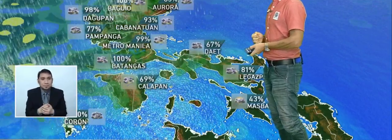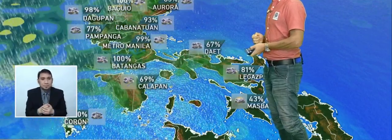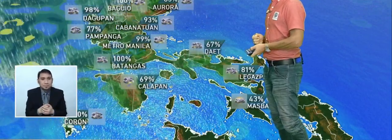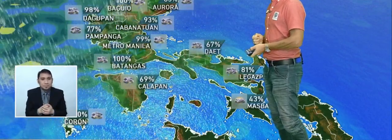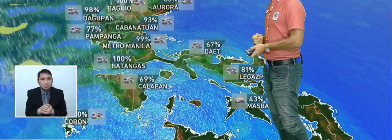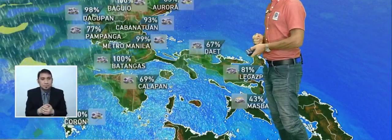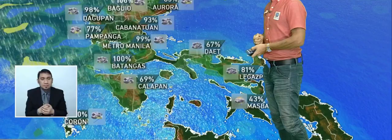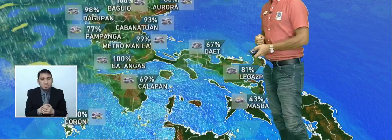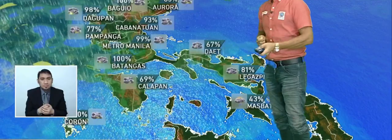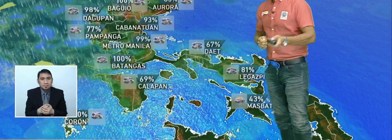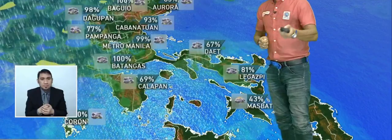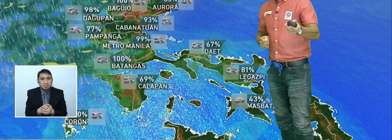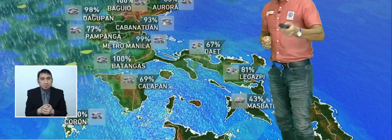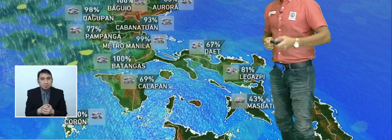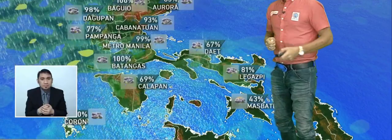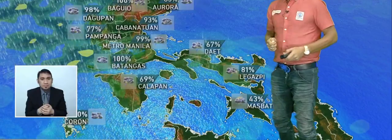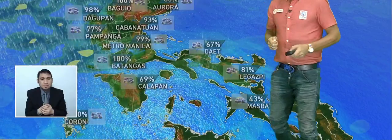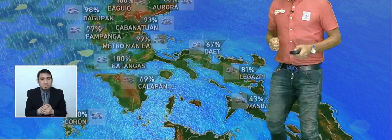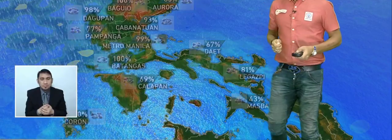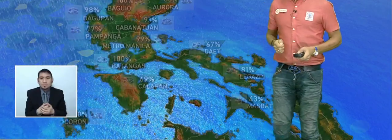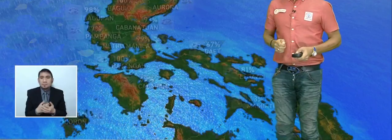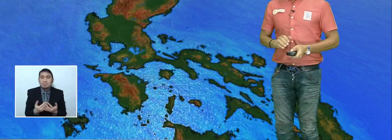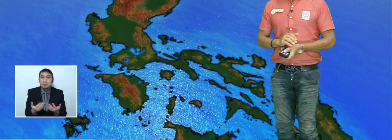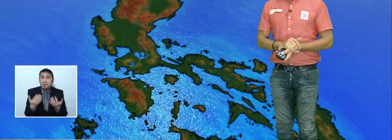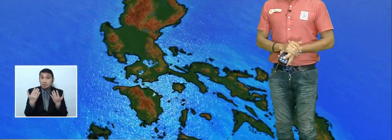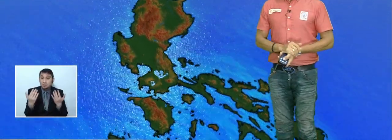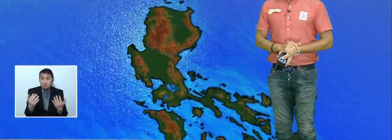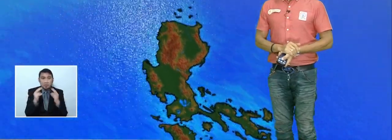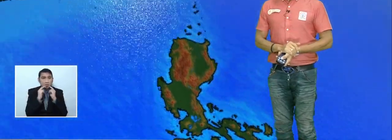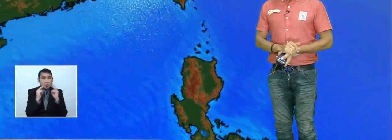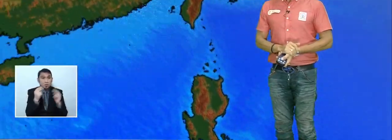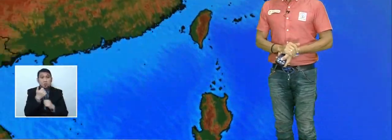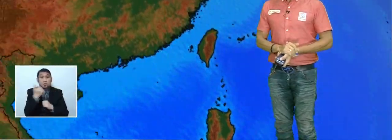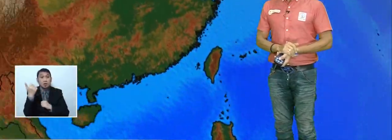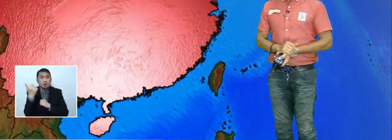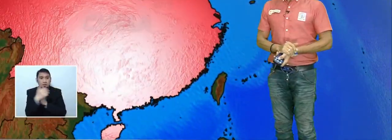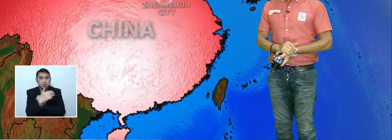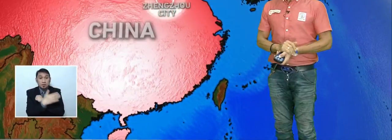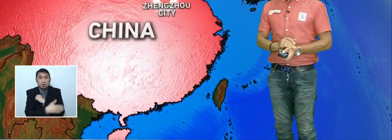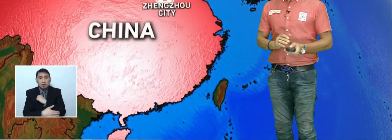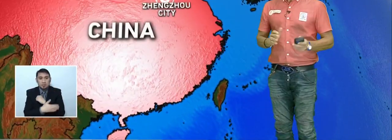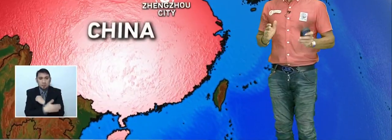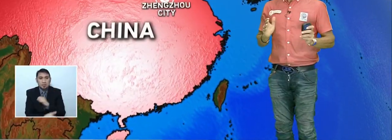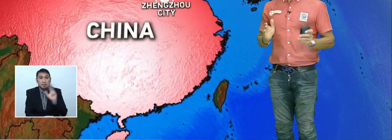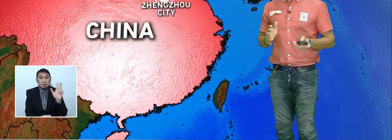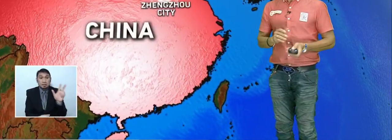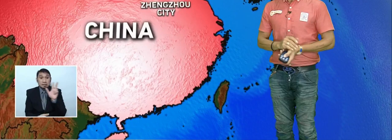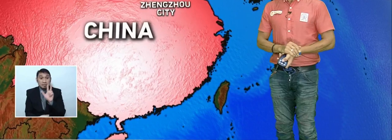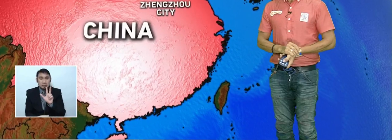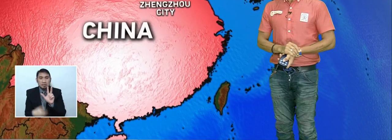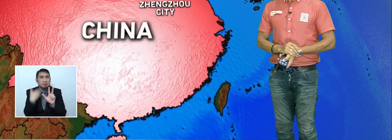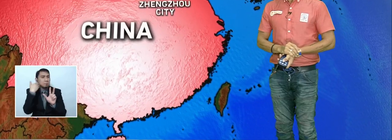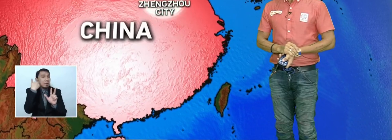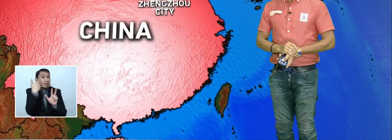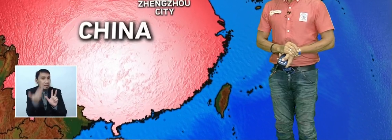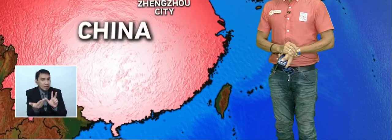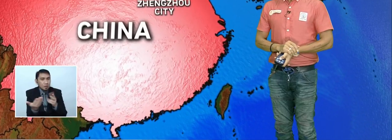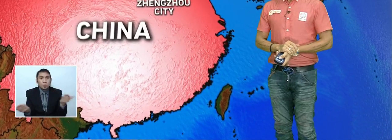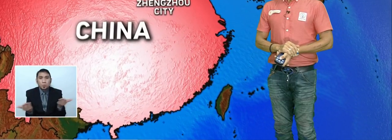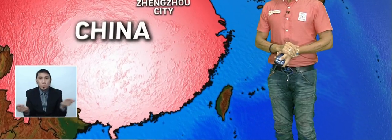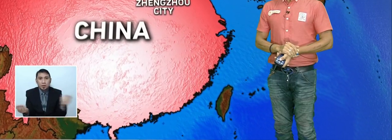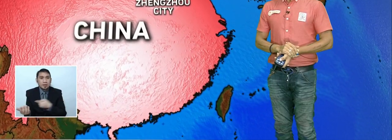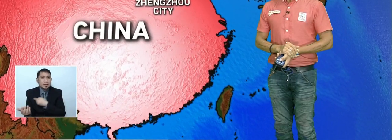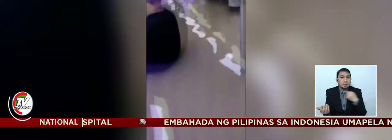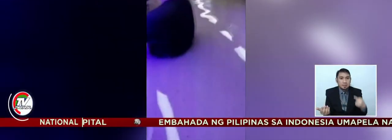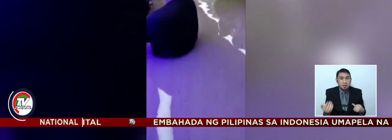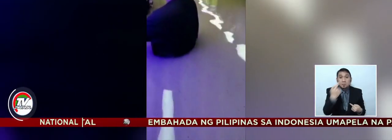at Northern Palawan. Sa balita naman sa ibang bansa, 33 ang namatay sa malawakang pagbaha sa China. 12